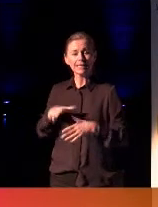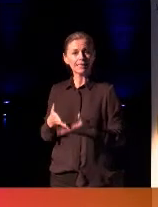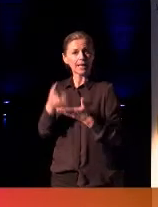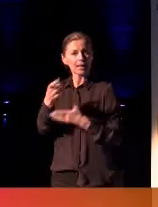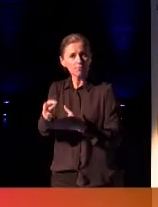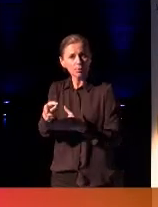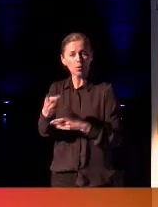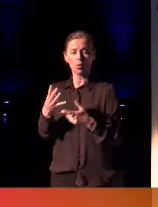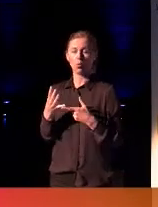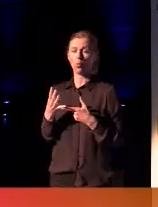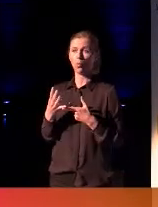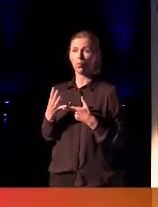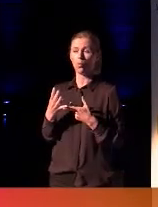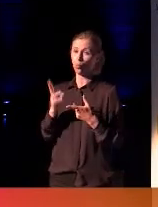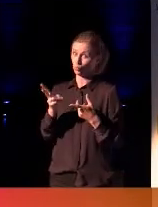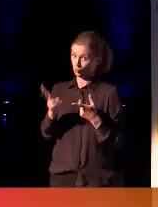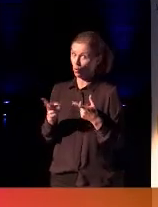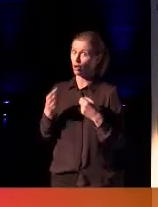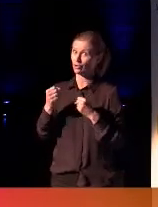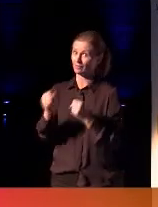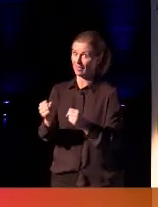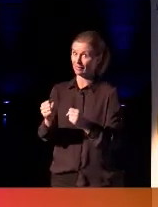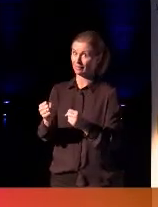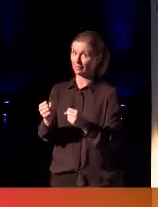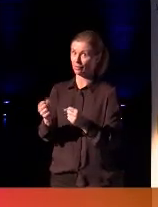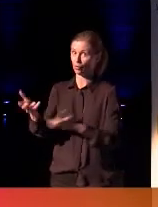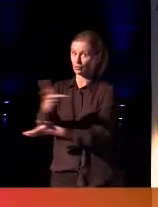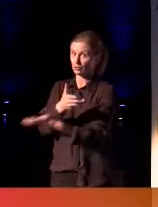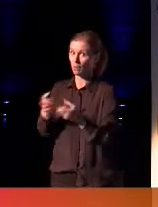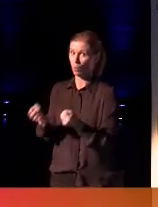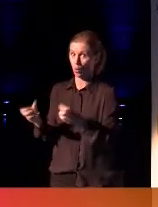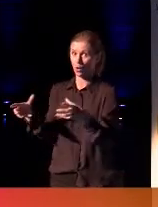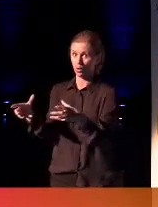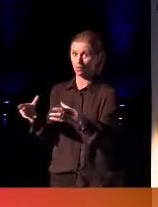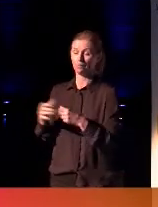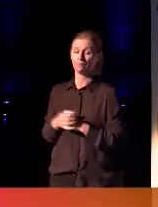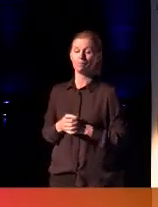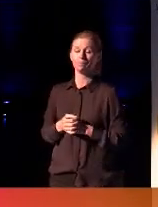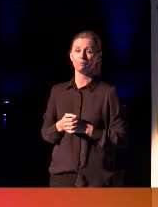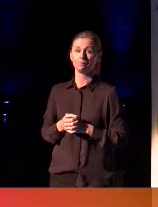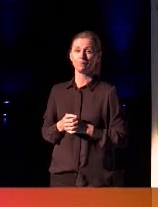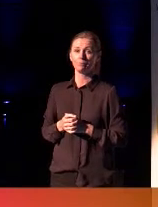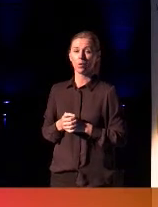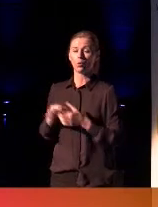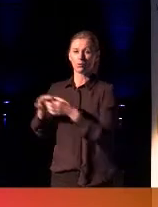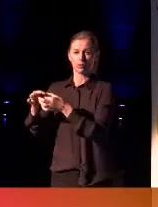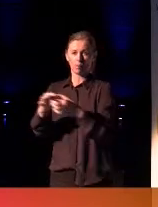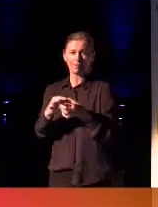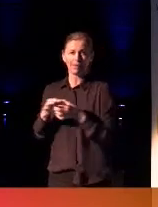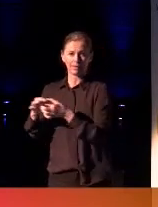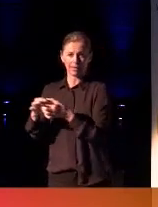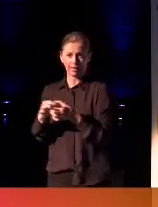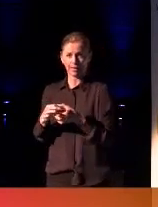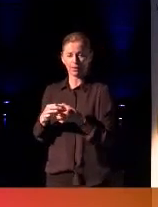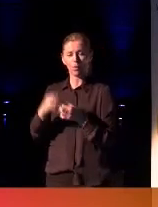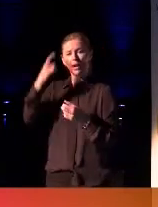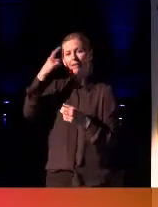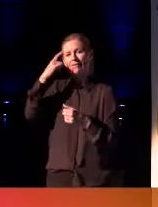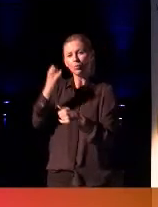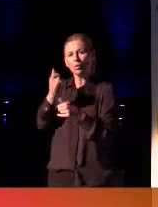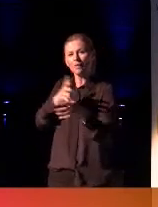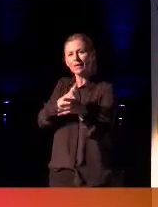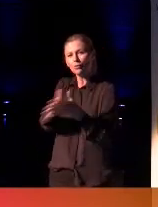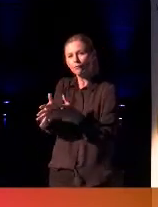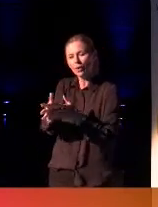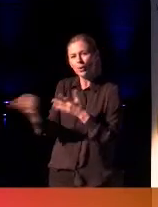helsehjelp og ikke minst aktivitet og samhold og sammenhenger og evne til